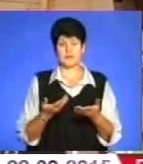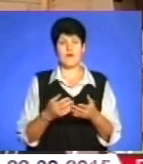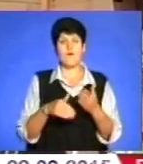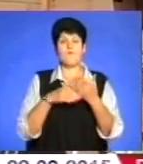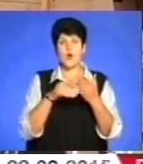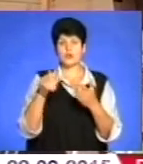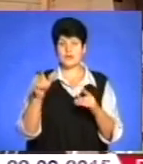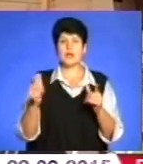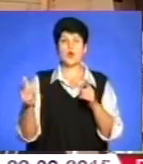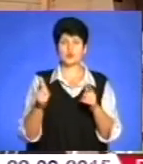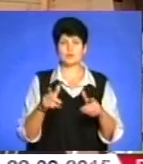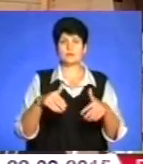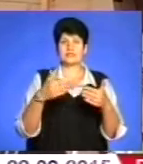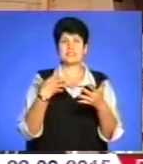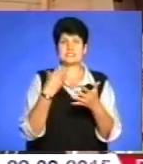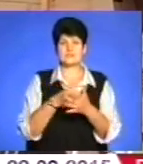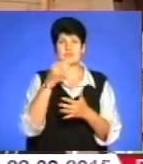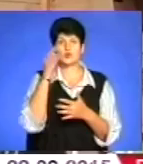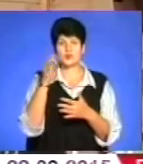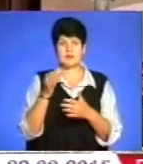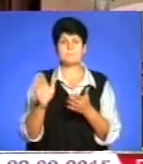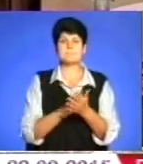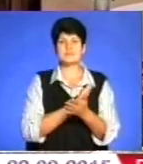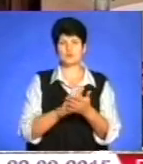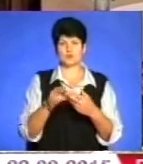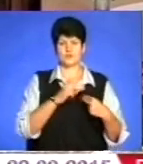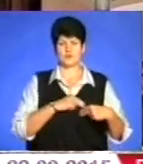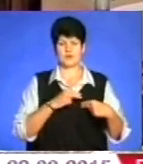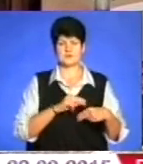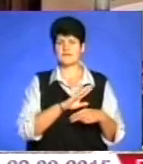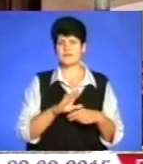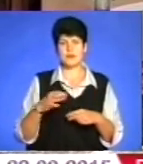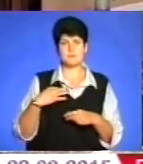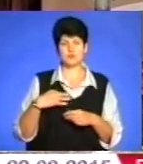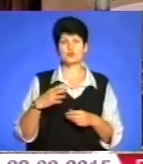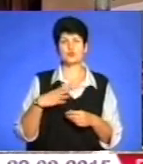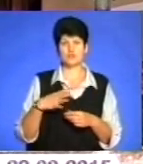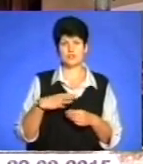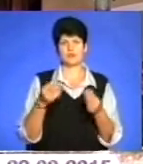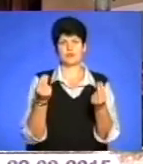готові запропонувати свій досвід і безкоштовну працю, а від небайдужих все ж очікують фінансової підтримки.